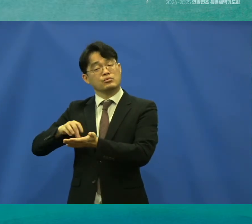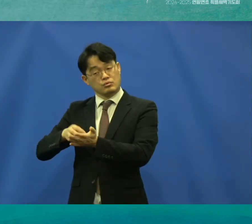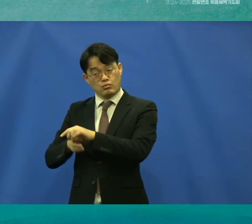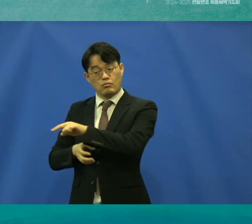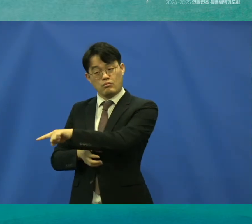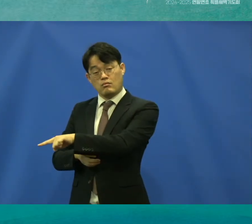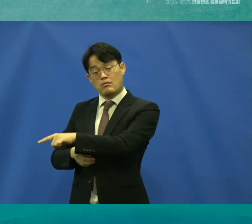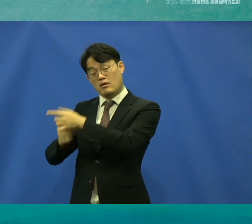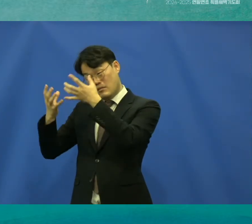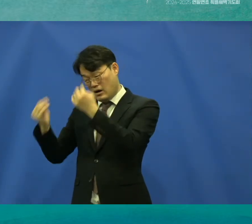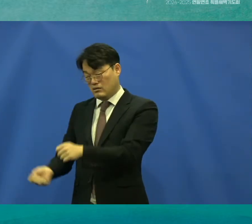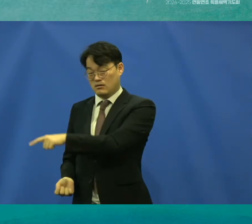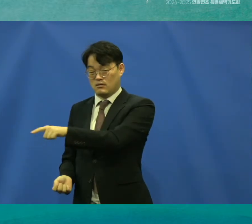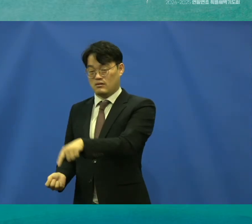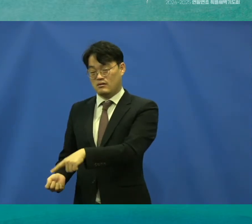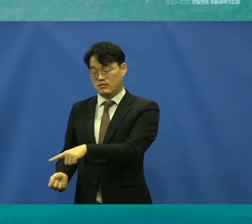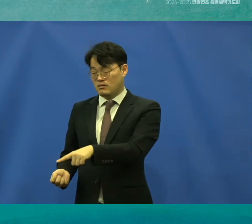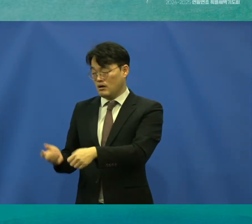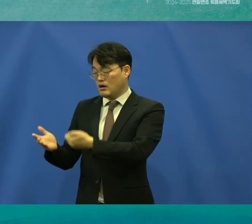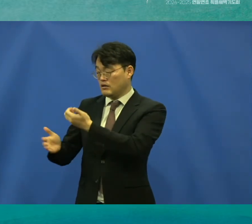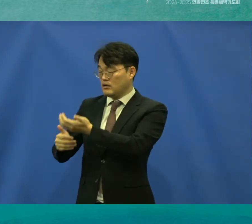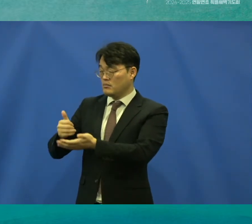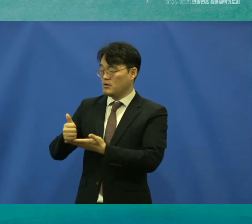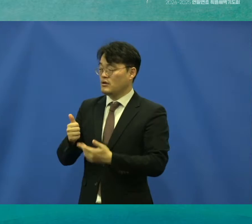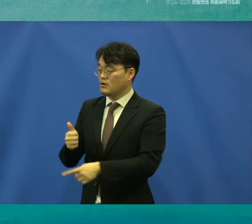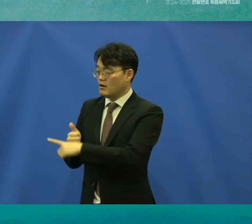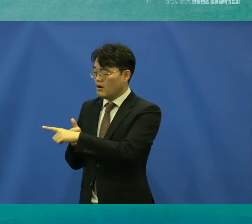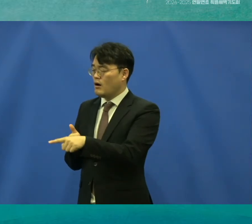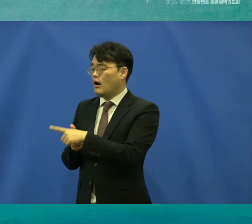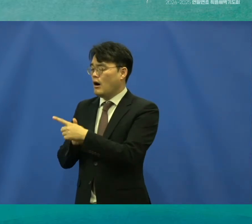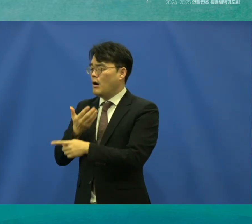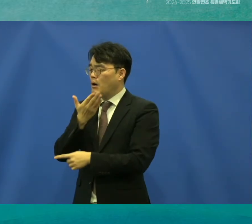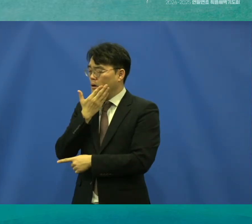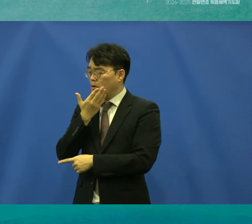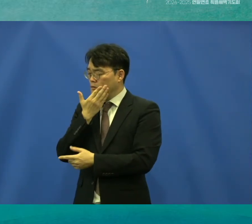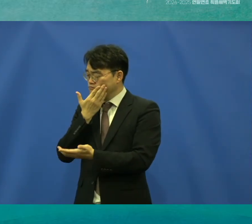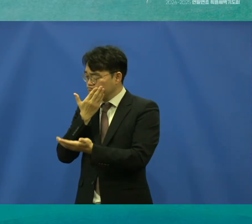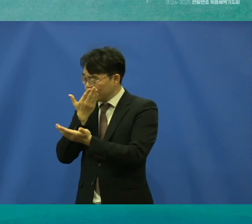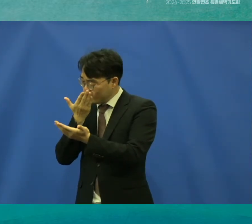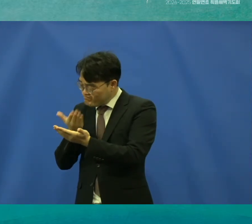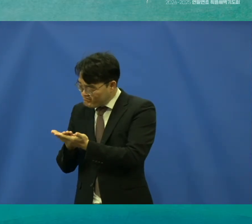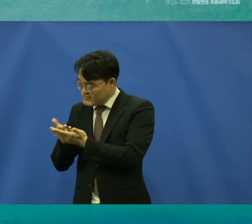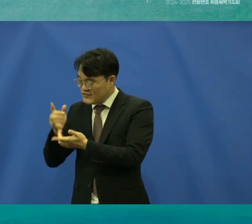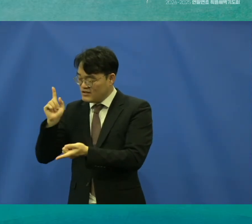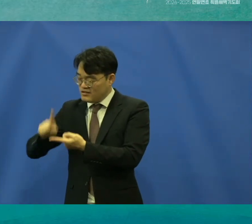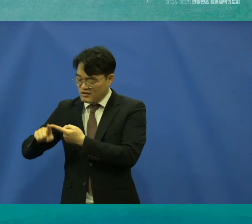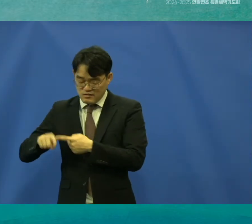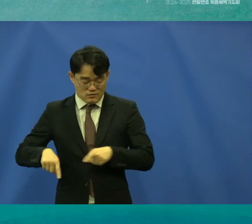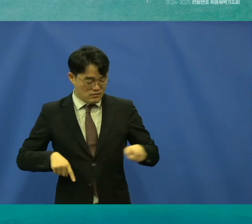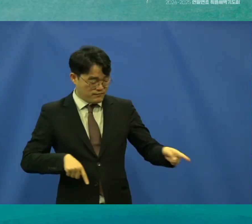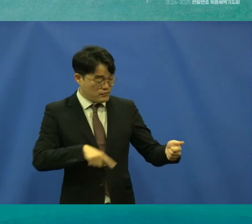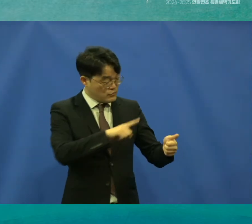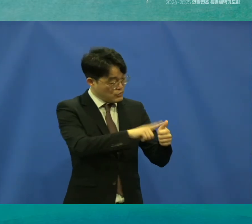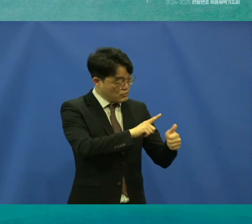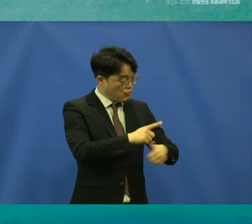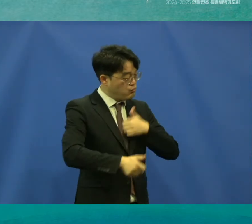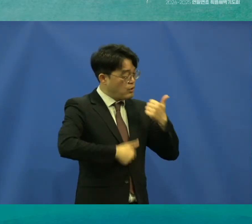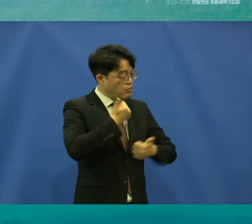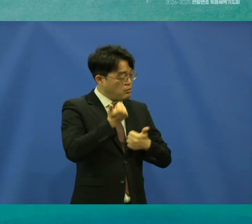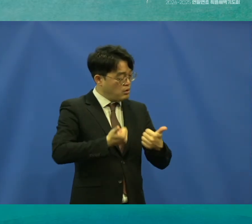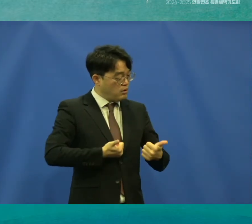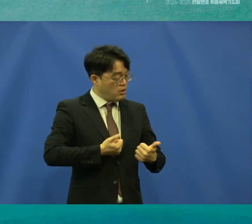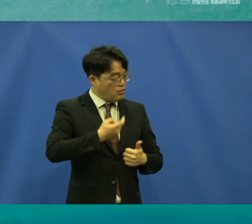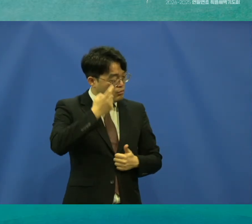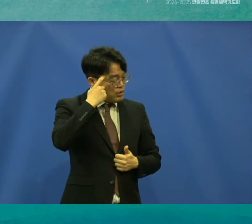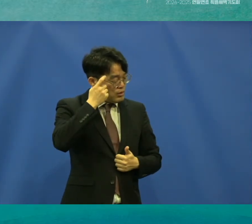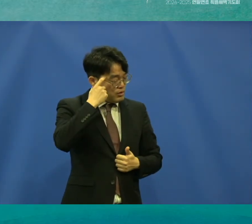아끼시고 구원하는 것에 화를 낼 수 있느냐는 거예요. 그들에게 자비를 베푸는 나에게 왜 화를 내느냐?